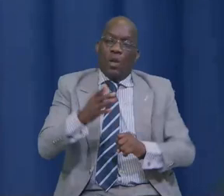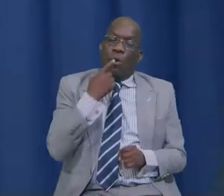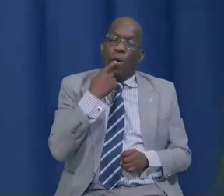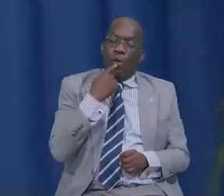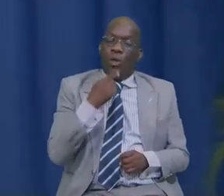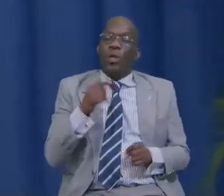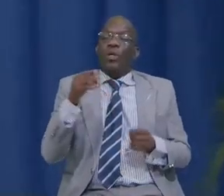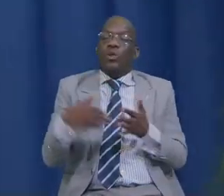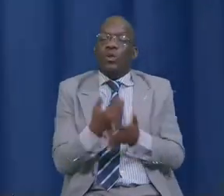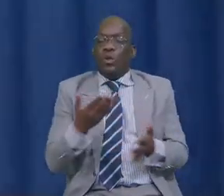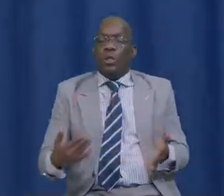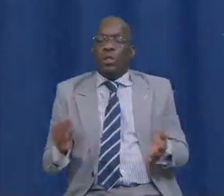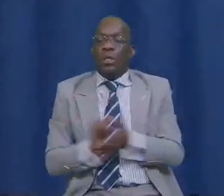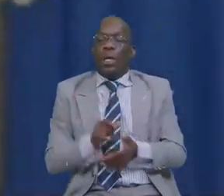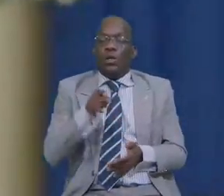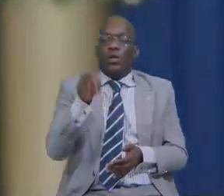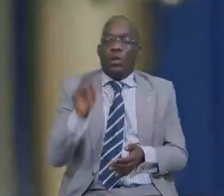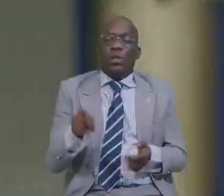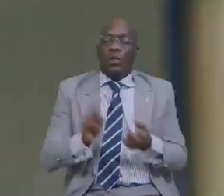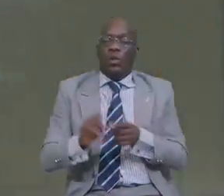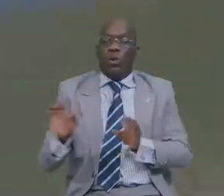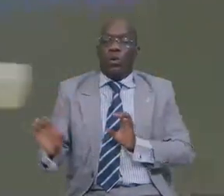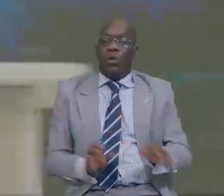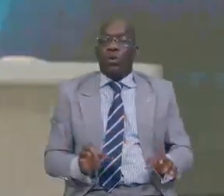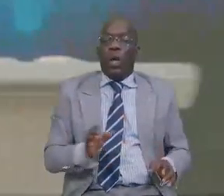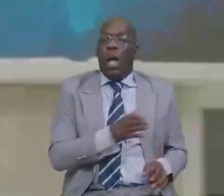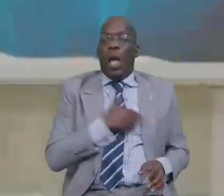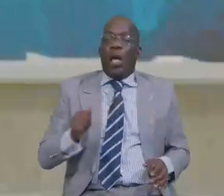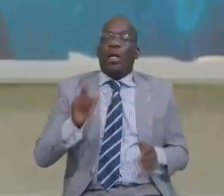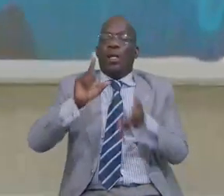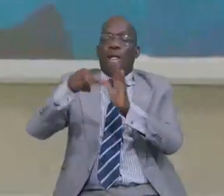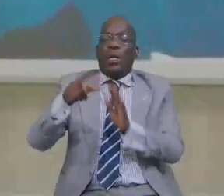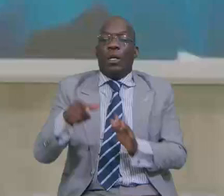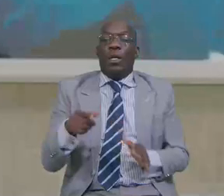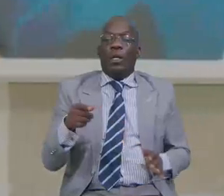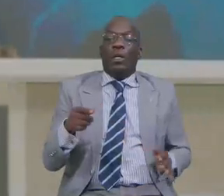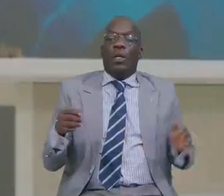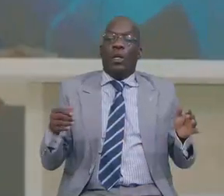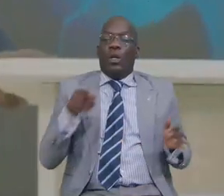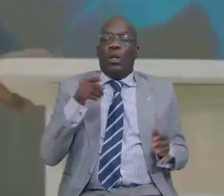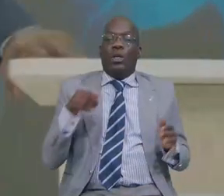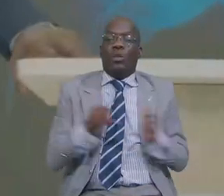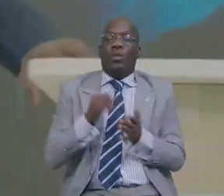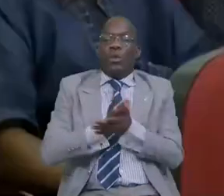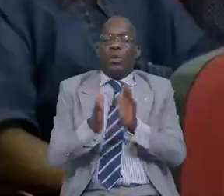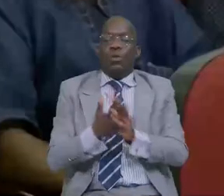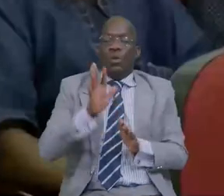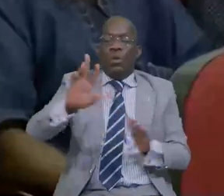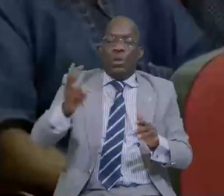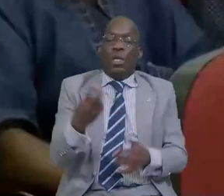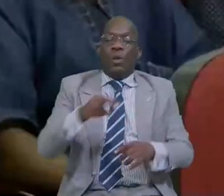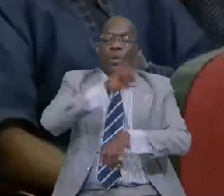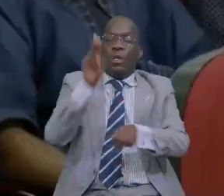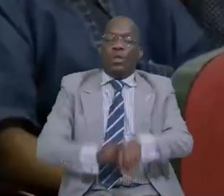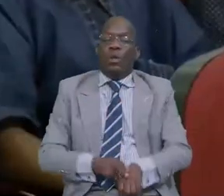dois dire et de nouvelles choses que tu dois faire. Ça peut être lent, ça peut être graduel. Finalement, ça devient ta seconde